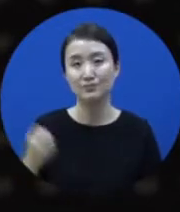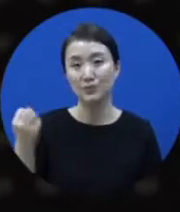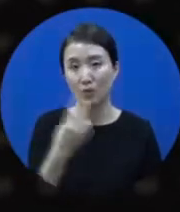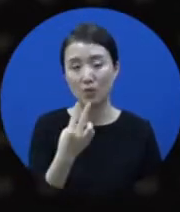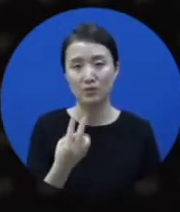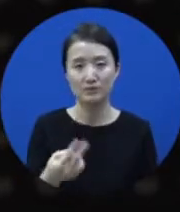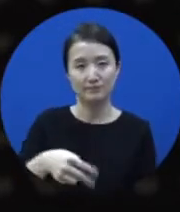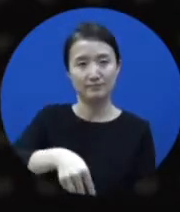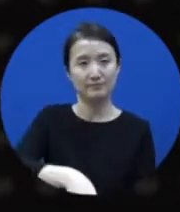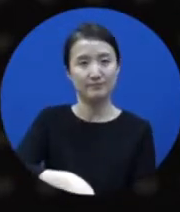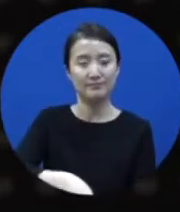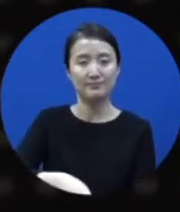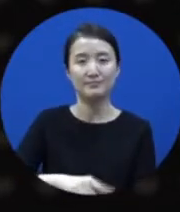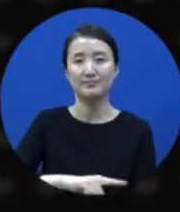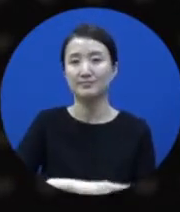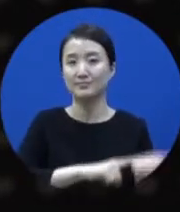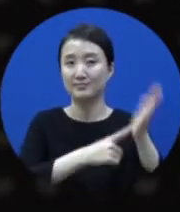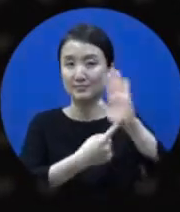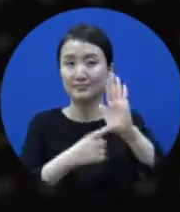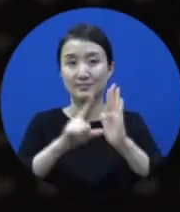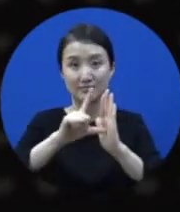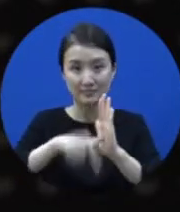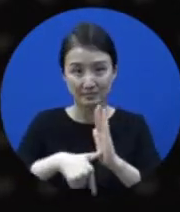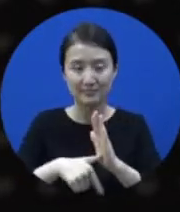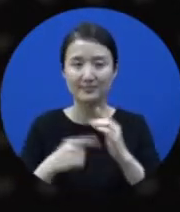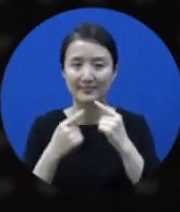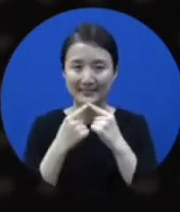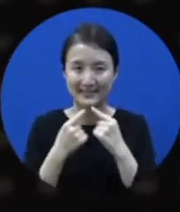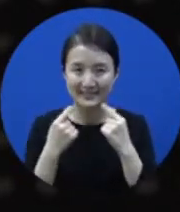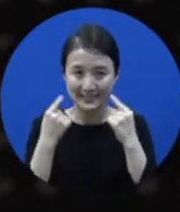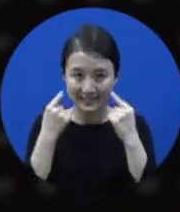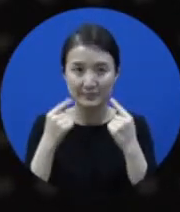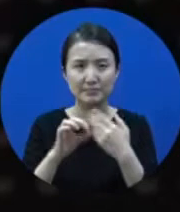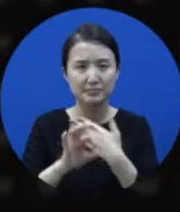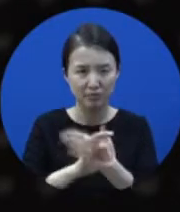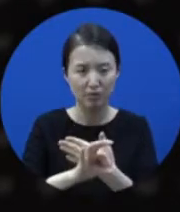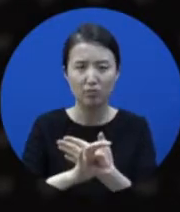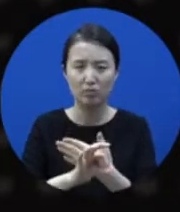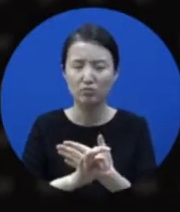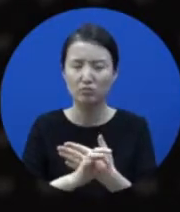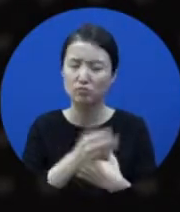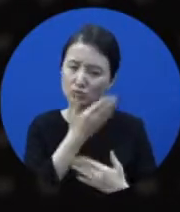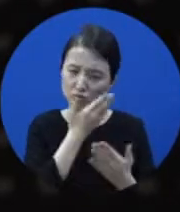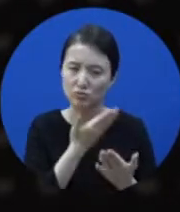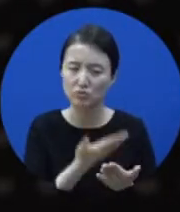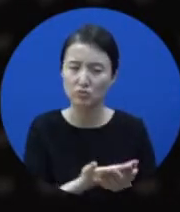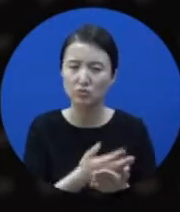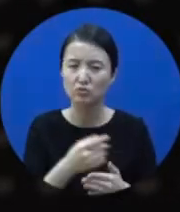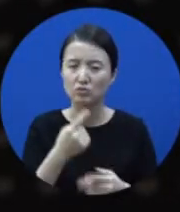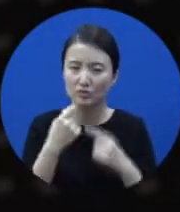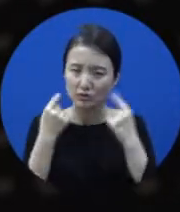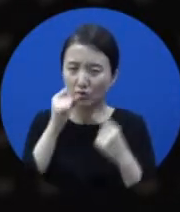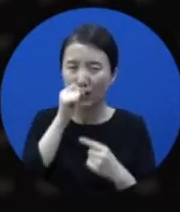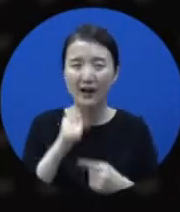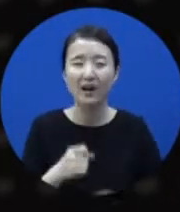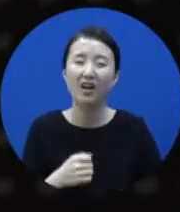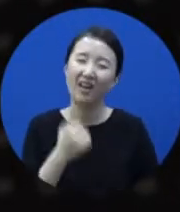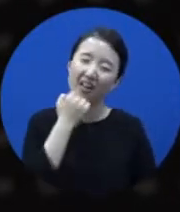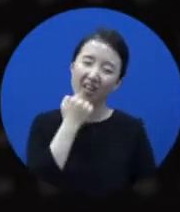꼭 웃으라고 말씀을 드리는데 자, 웃으면요. 그렇다고 웃는데 허실실 막 이상하게 웃으라는 거